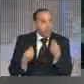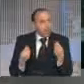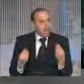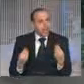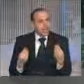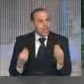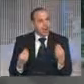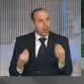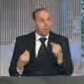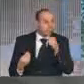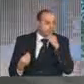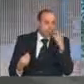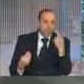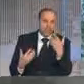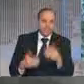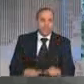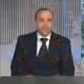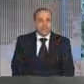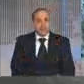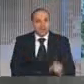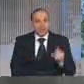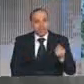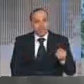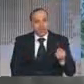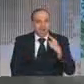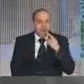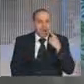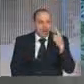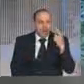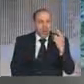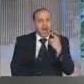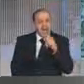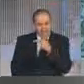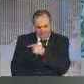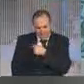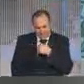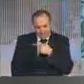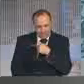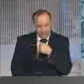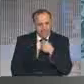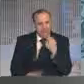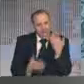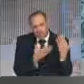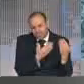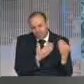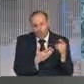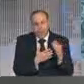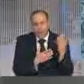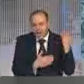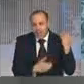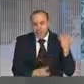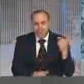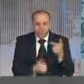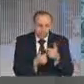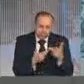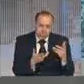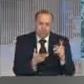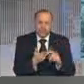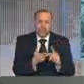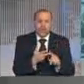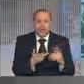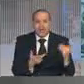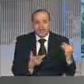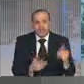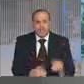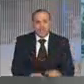وشاخت به العباد الله يا الله عننا ورد قدوم قبل عننا مجرد في في الذيل عن العظم